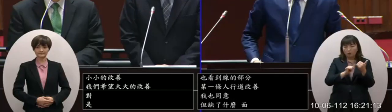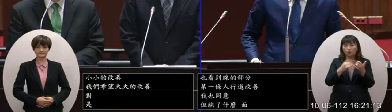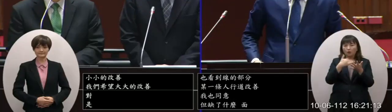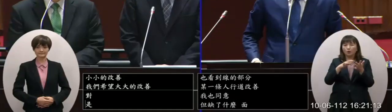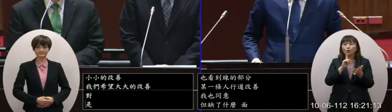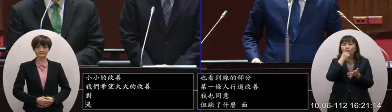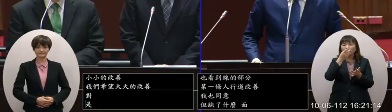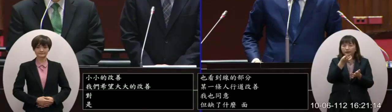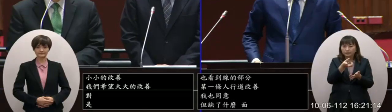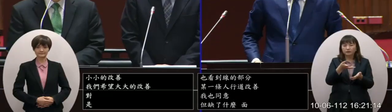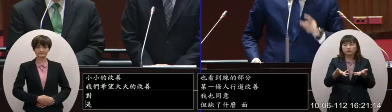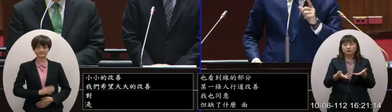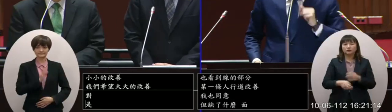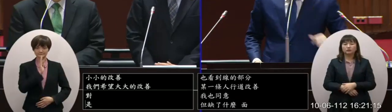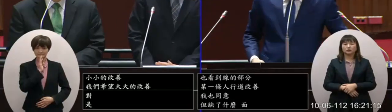點